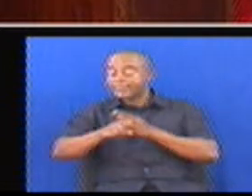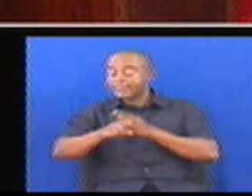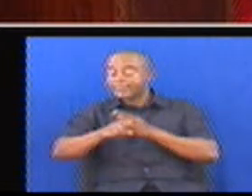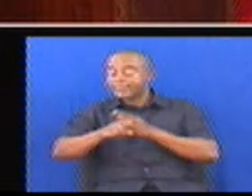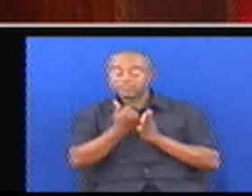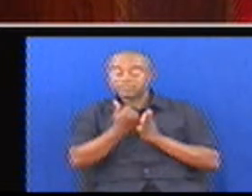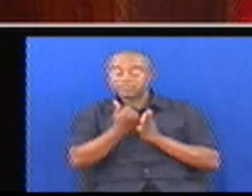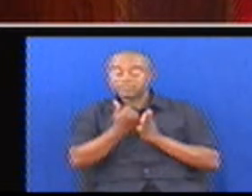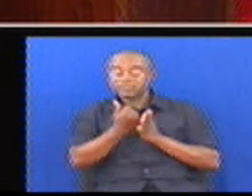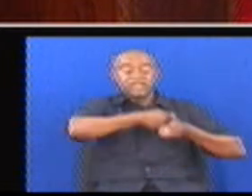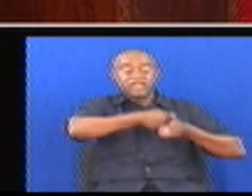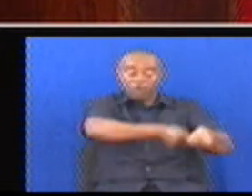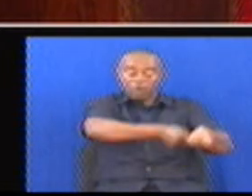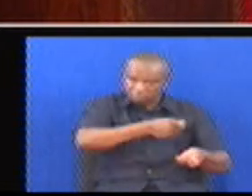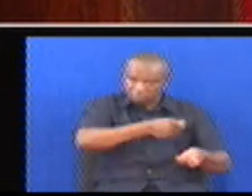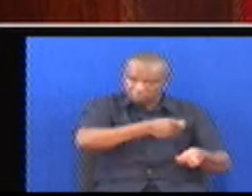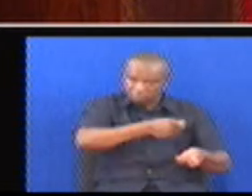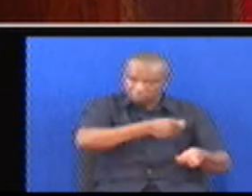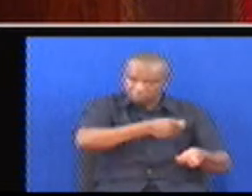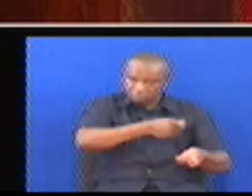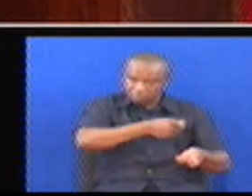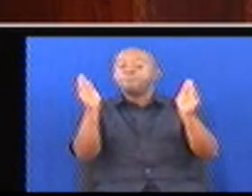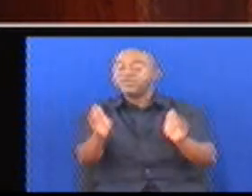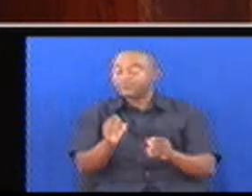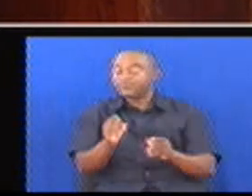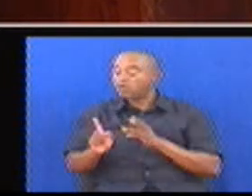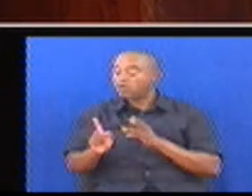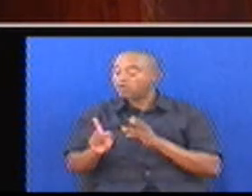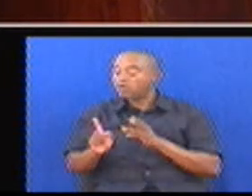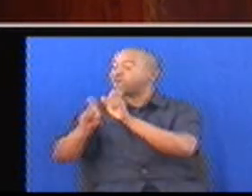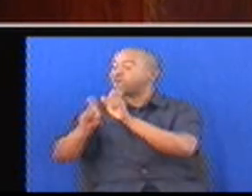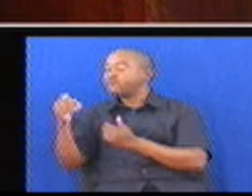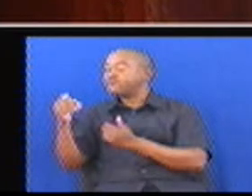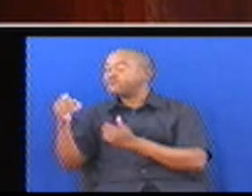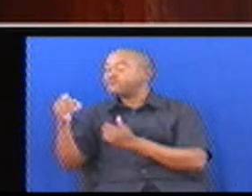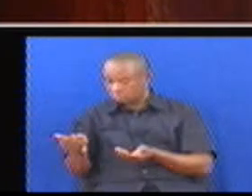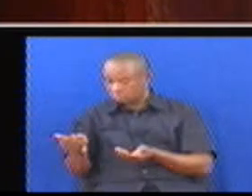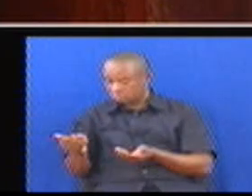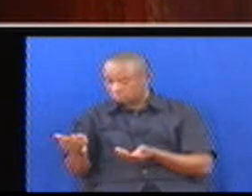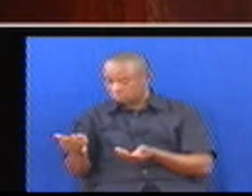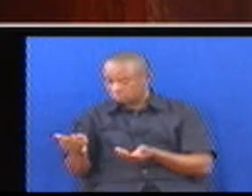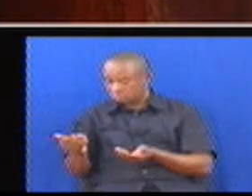kilimo, mifugo na uvuvi kwa mwaka